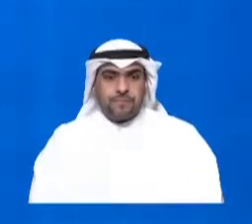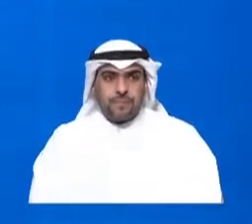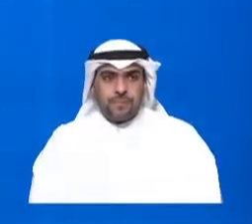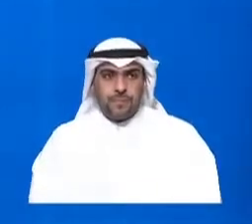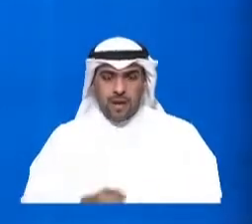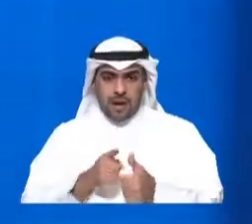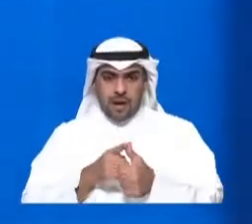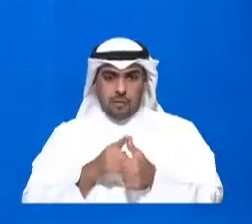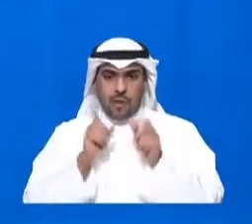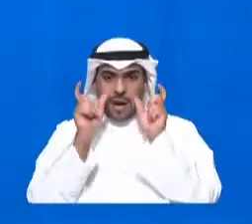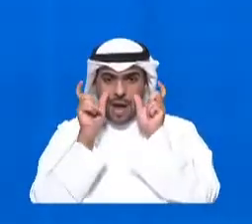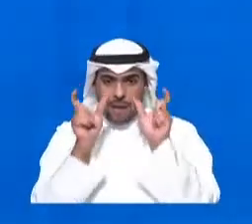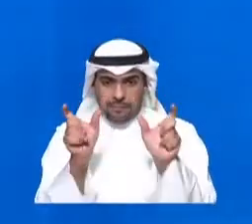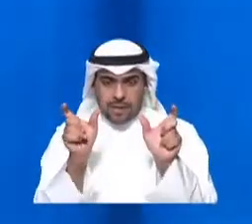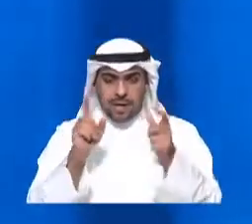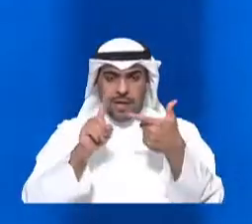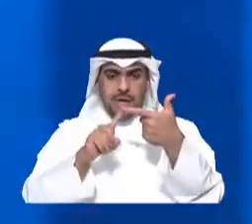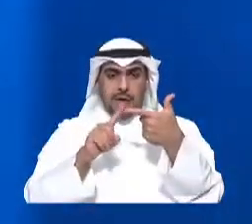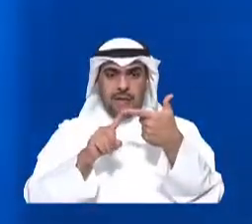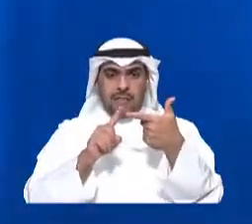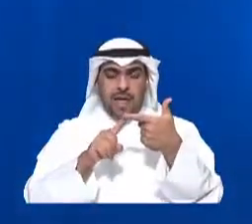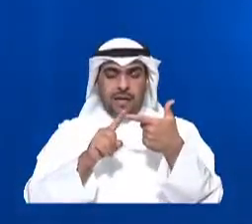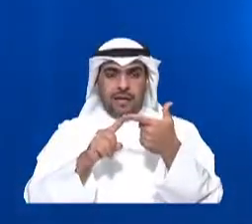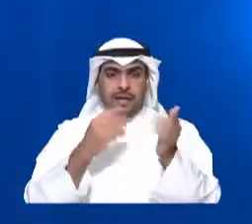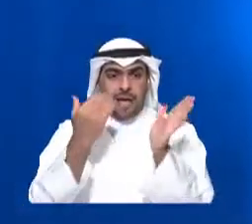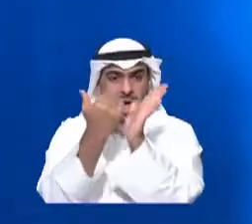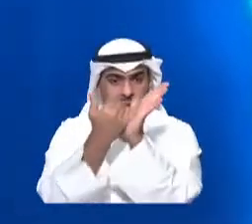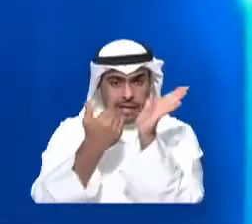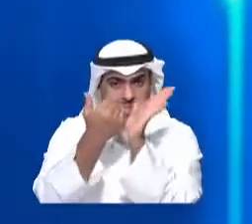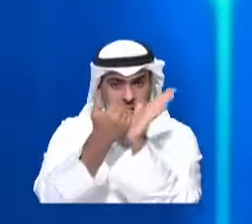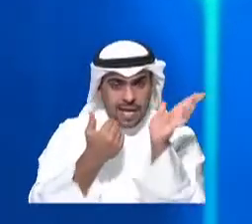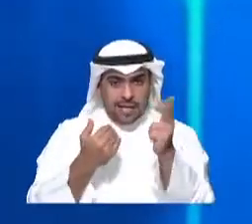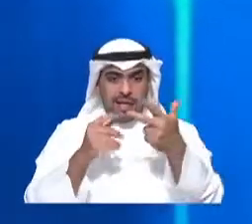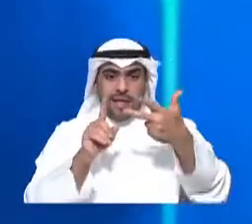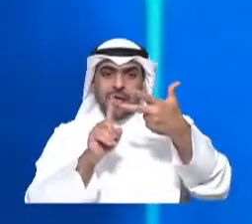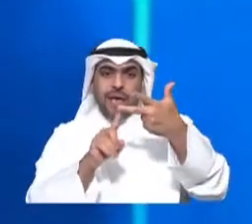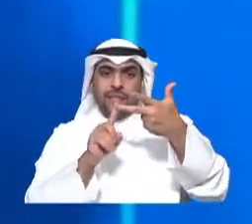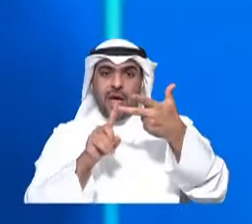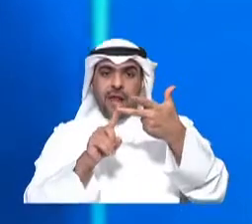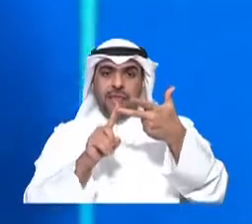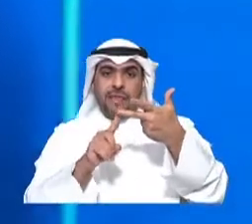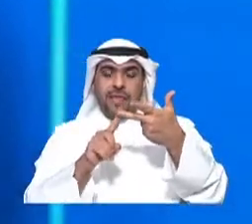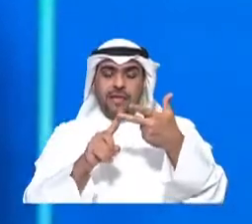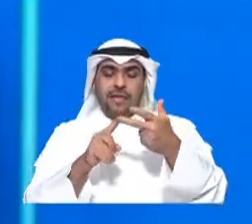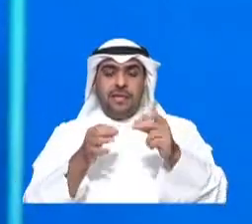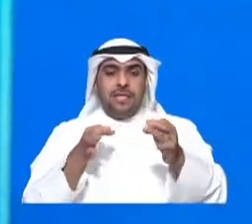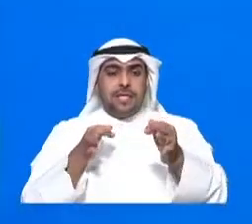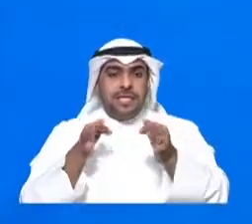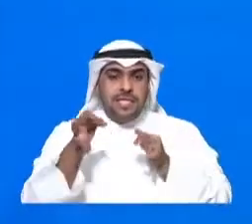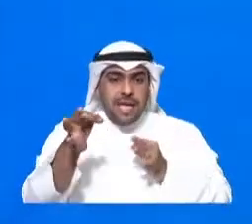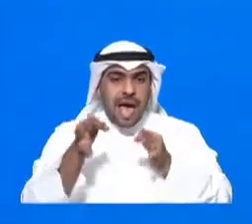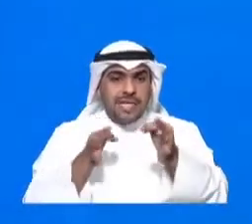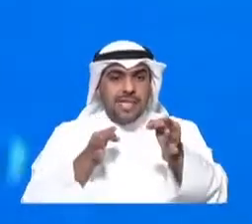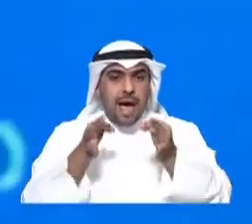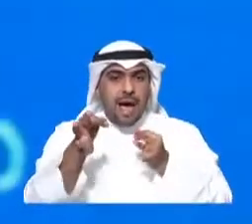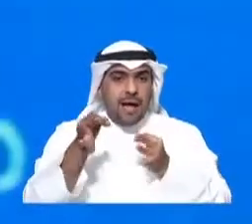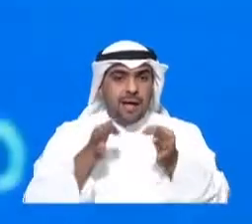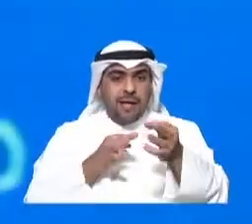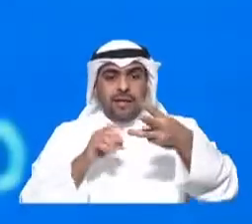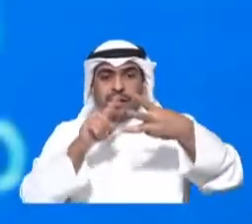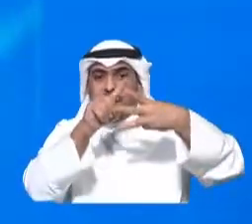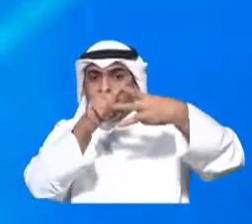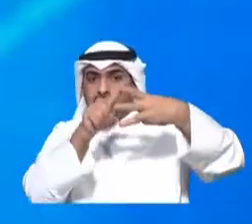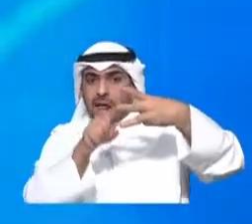الأمن والاقتصاد والسياسة. فإذا هذا المثلث اللي هو حددها ضبطناها ومشينا عليها